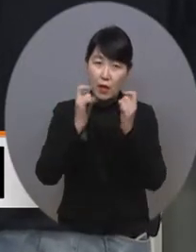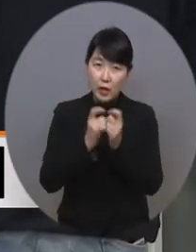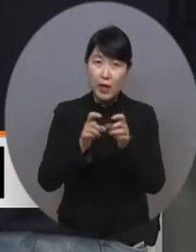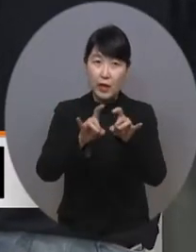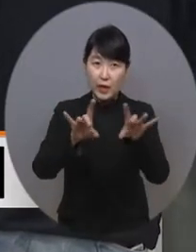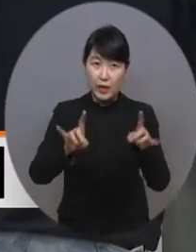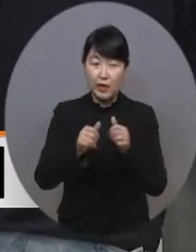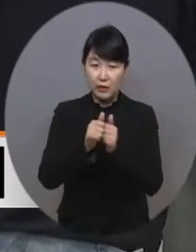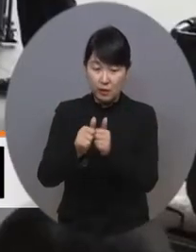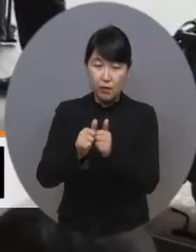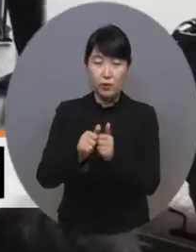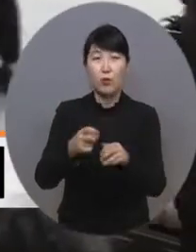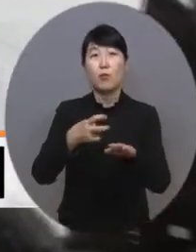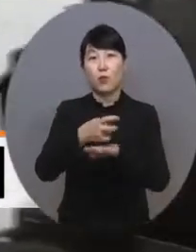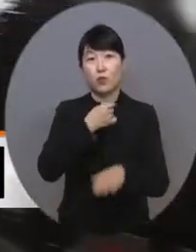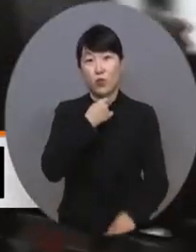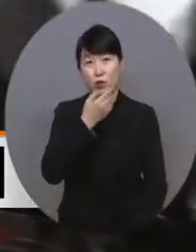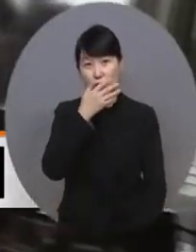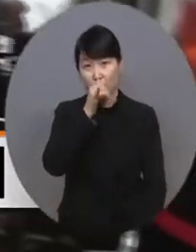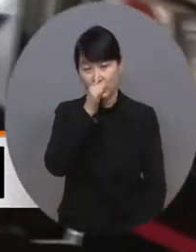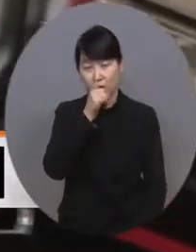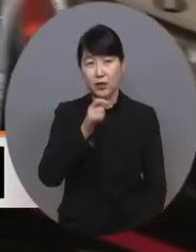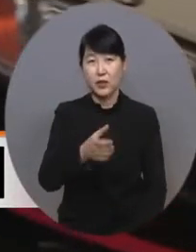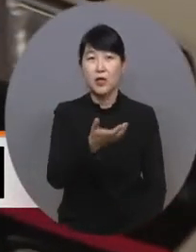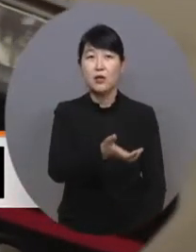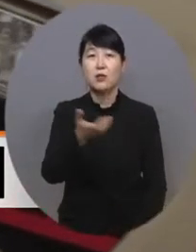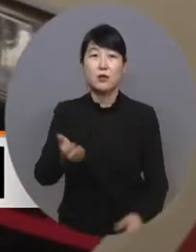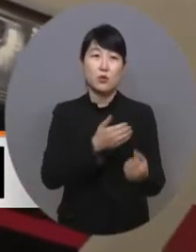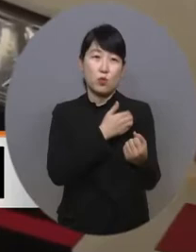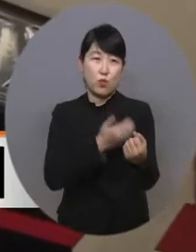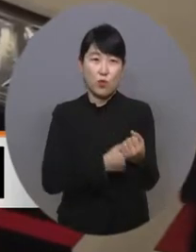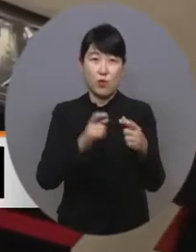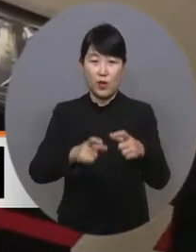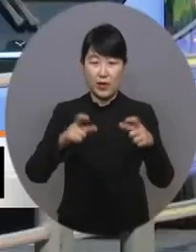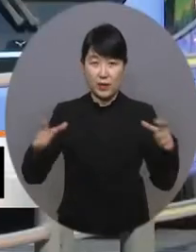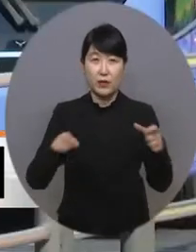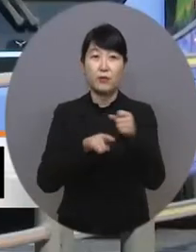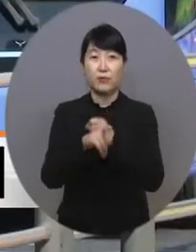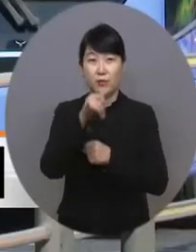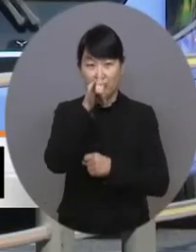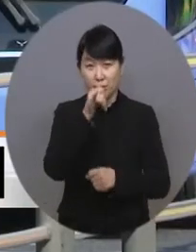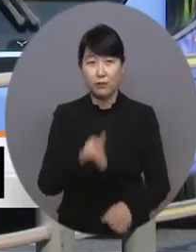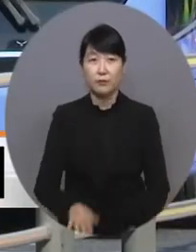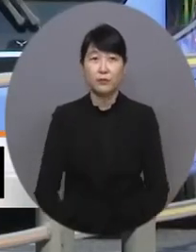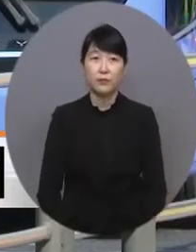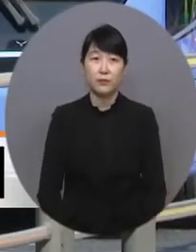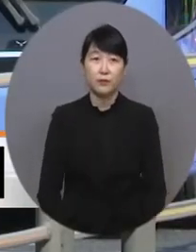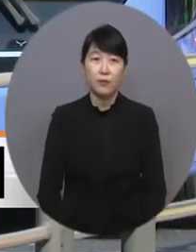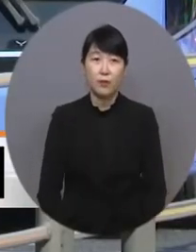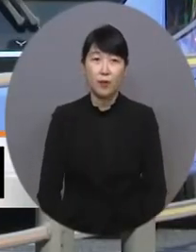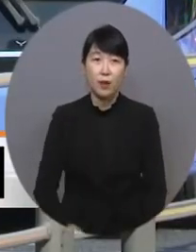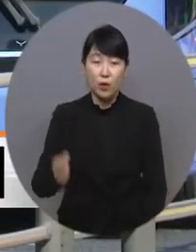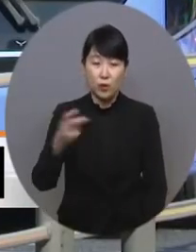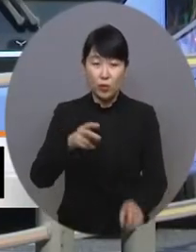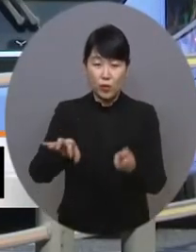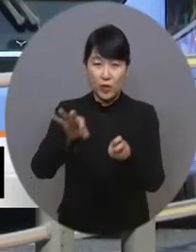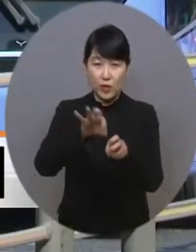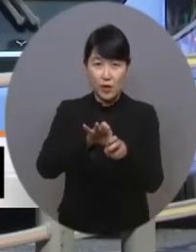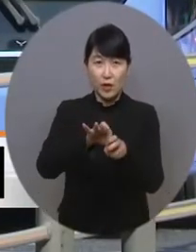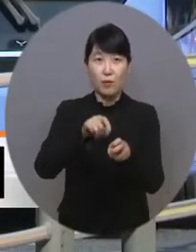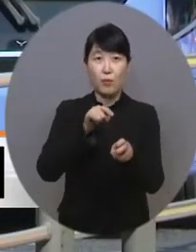이동수단 선택권과 이동권 보장 수준 확대를 도모할 방침입니다 또한 내년까지 저상버스